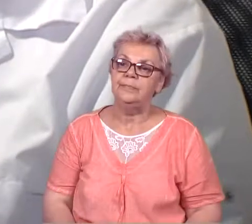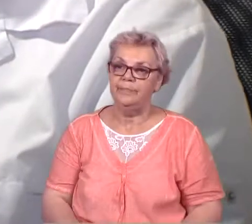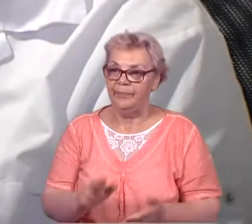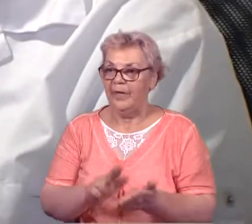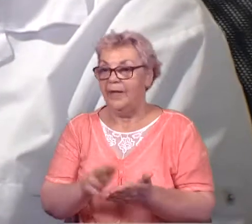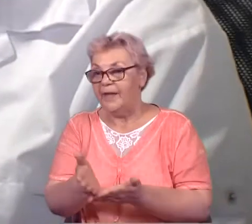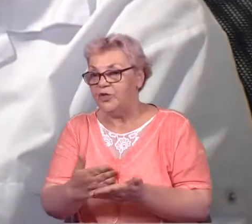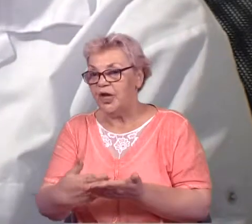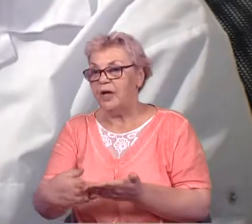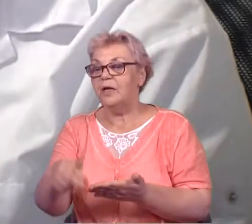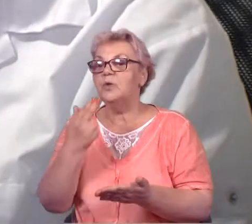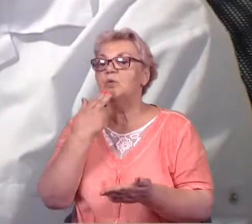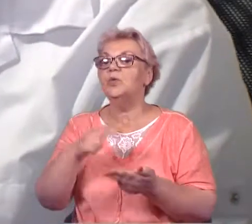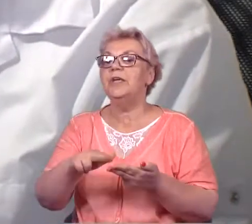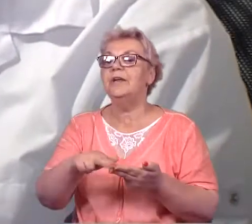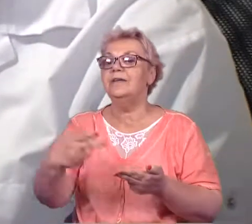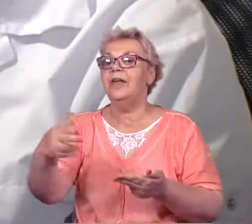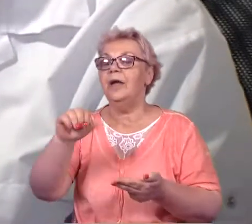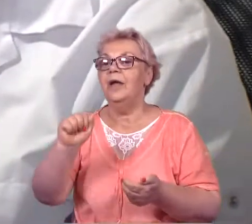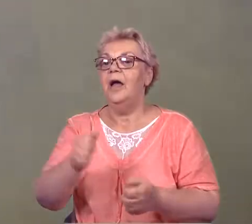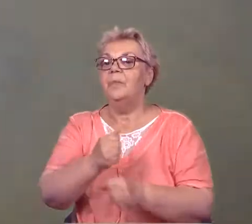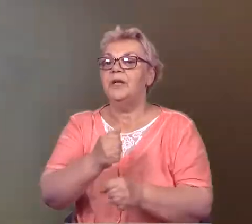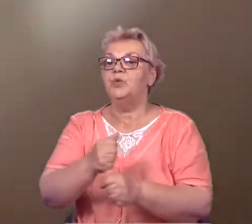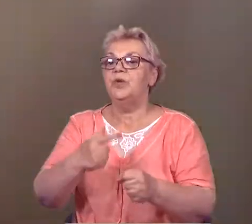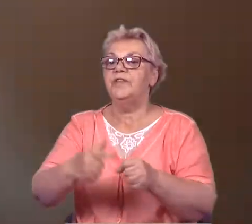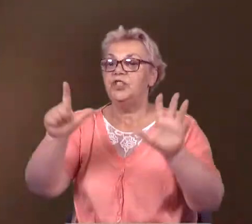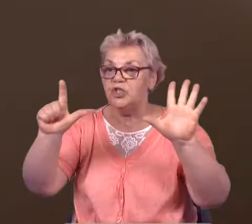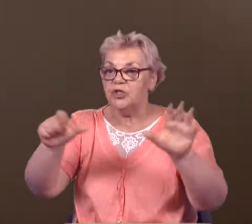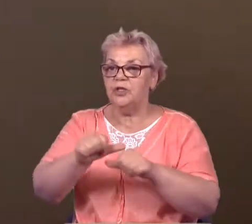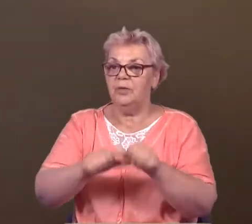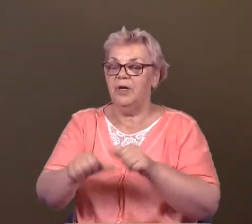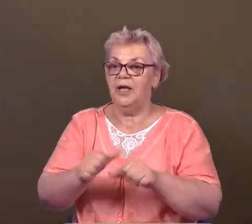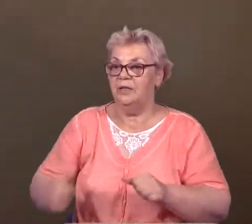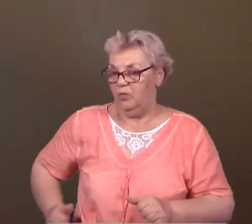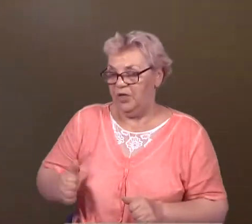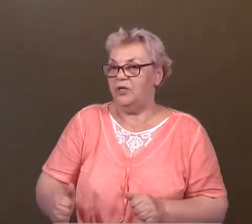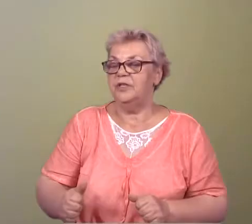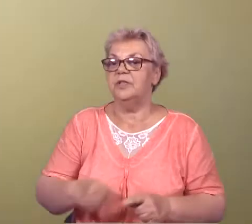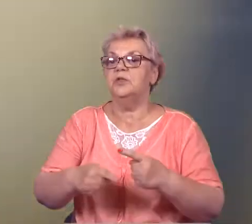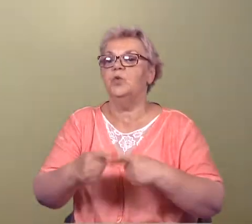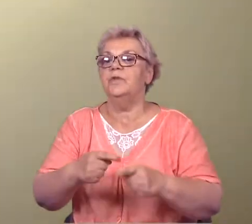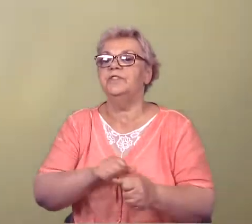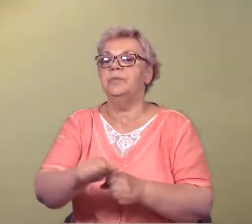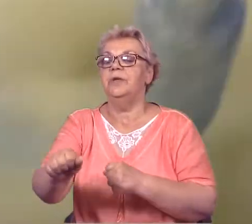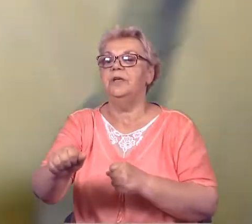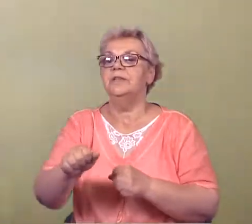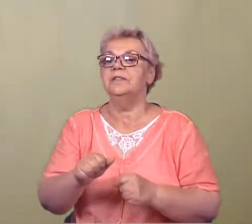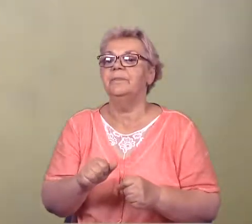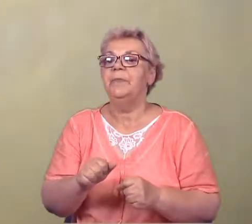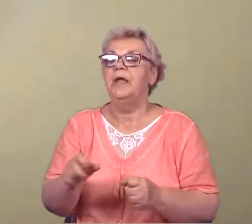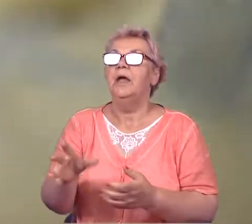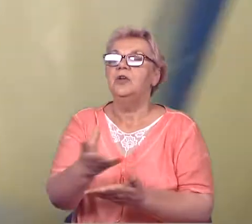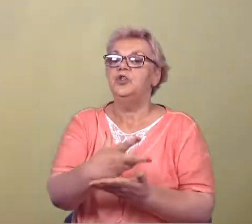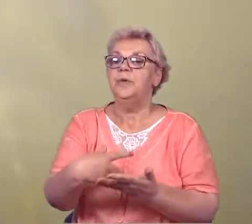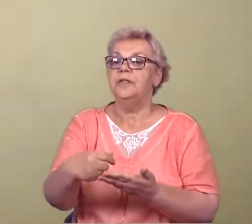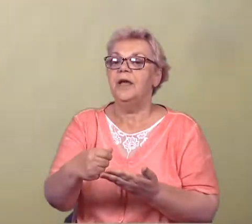dziale cukiernia pracuję 27 lat jako brygadzistka. Surowcem krówki jest śmietana,